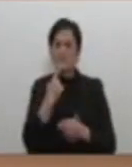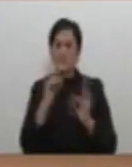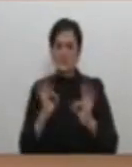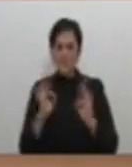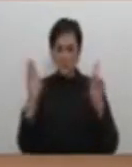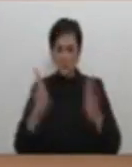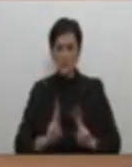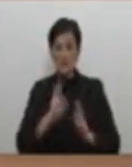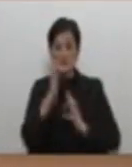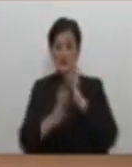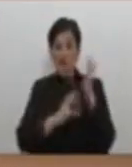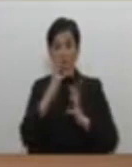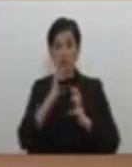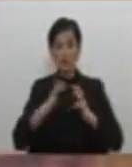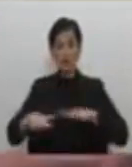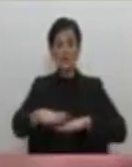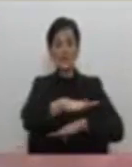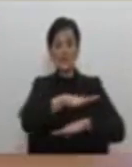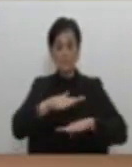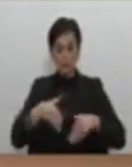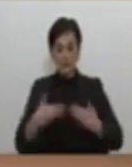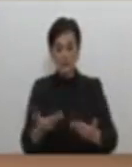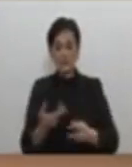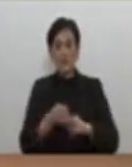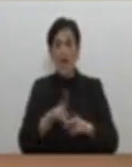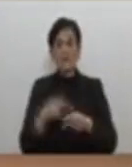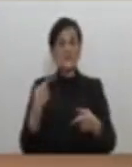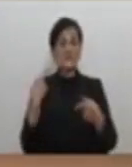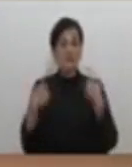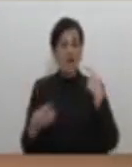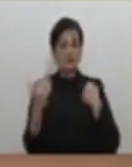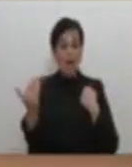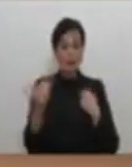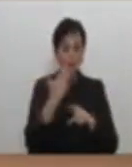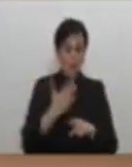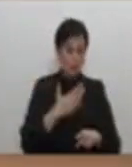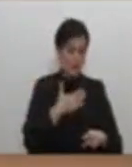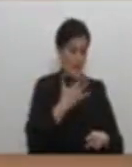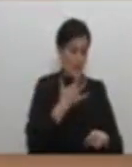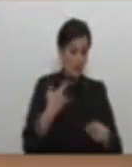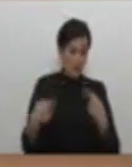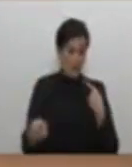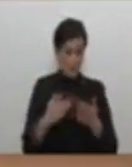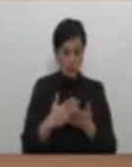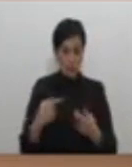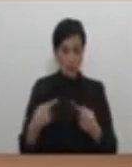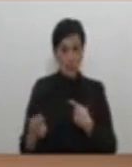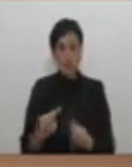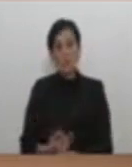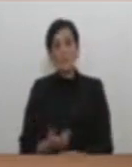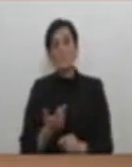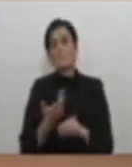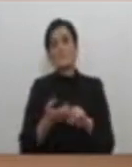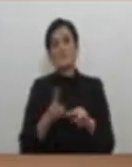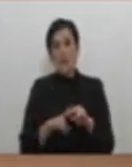წესით, საერთაშორისო ტრიბუნალის წინააღმდეგ. ეს არის განსხვავება მათ პოლიტიკას და ჩვენს პოლიტიკას შორის და ძალიან მძიმე